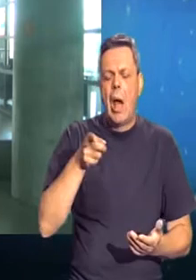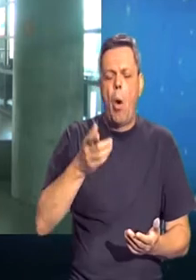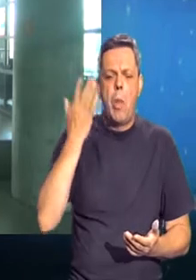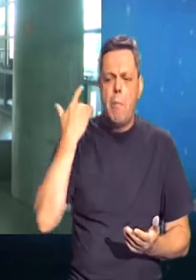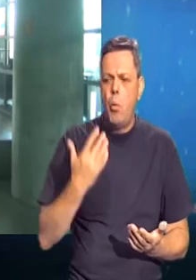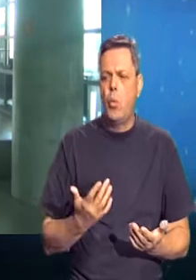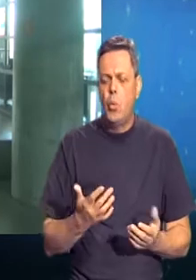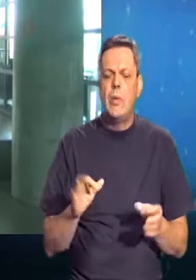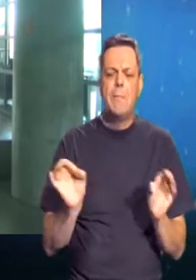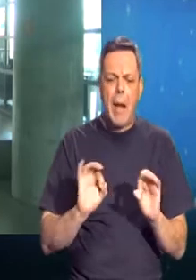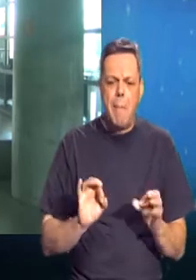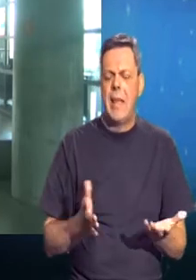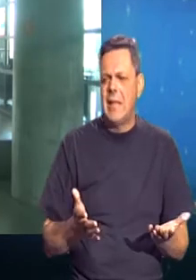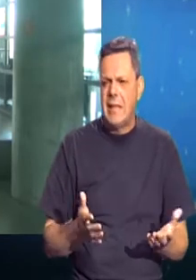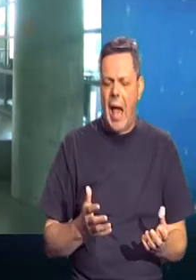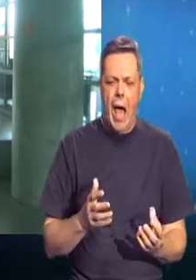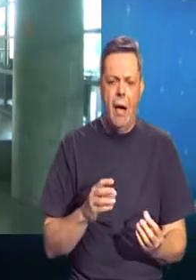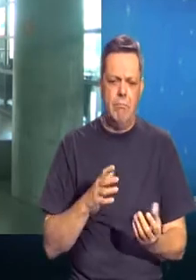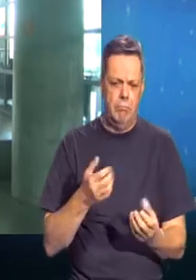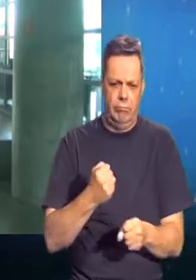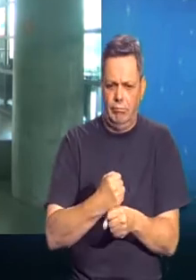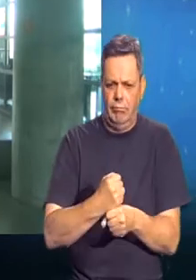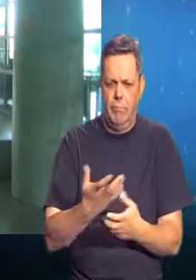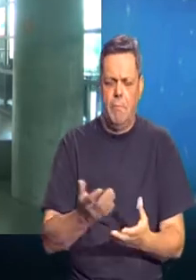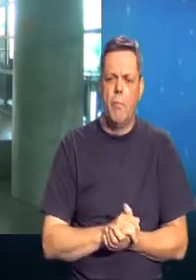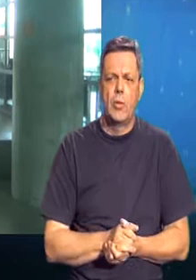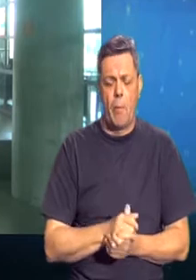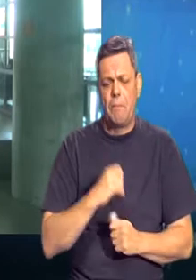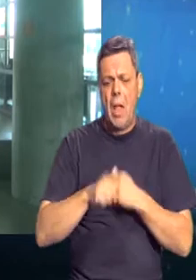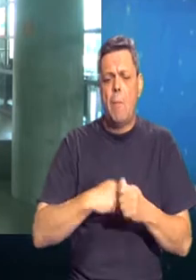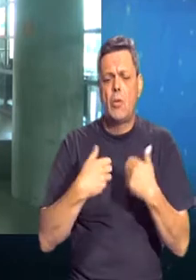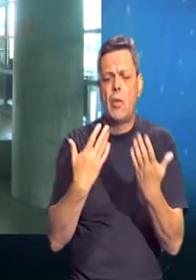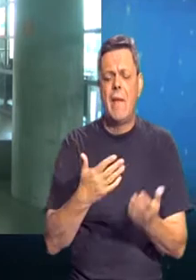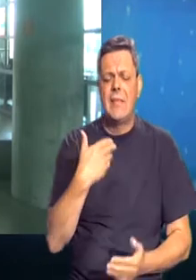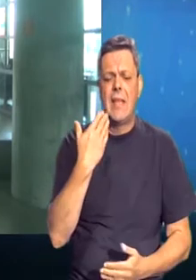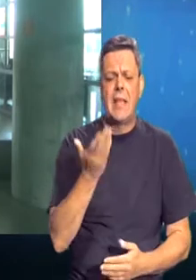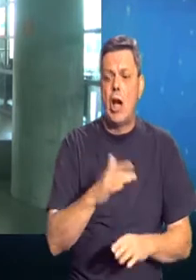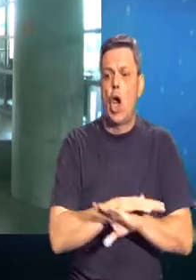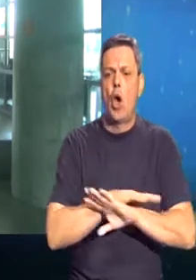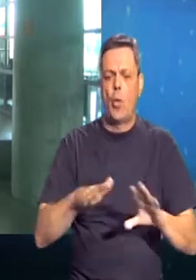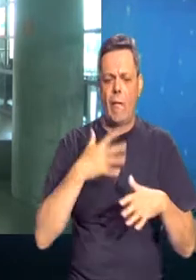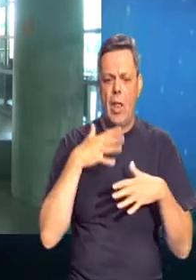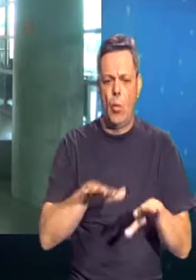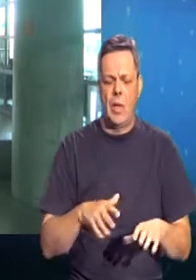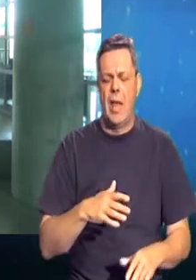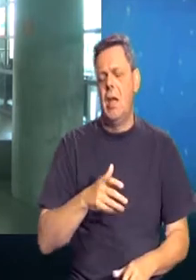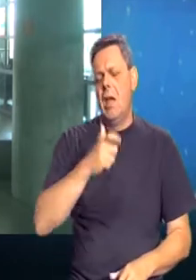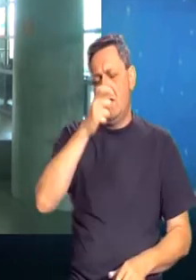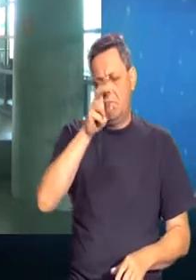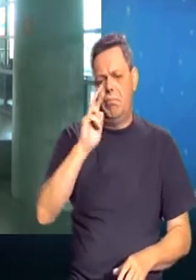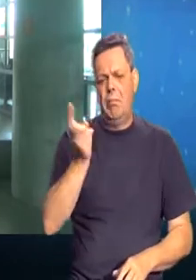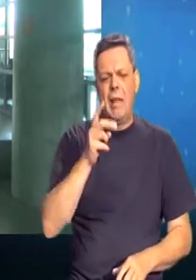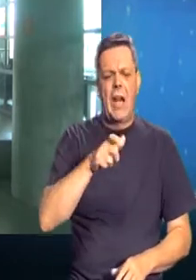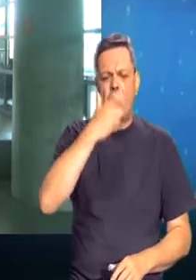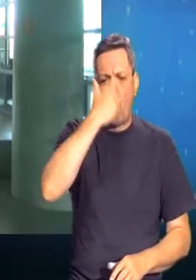budu koliko toliko spremni za izlazak sa tržište rada. Jer poslodavci, oni traže u biti gotove ljude. Traže osobu koja